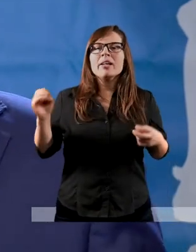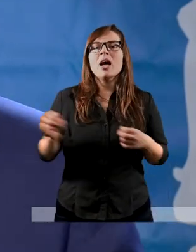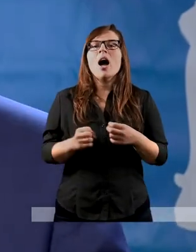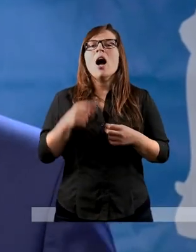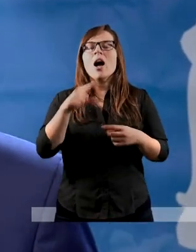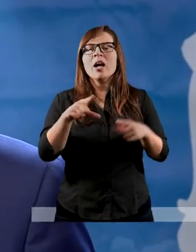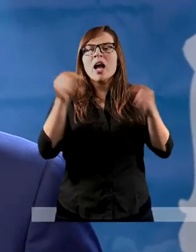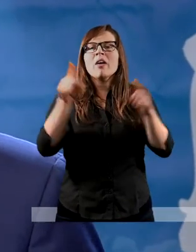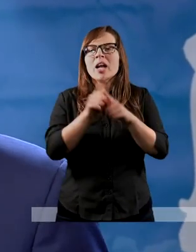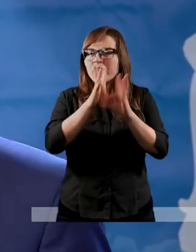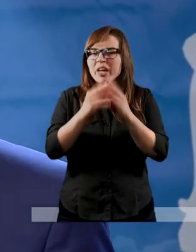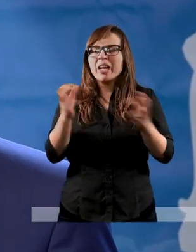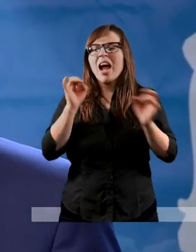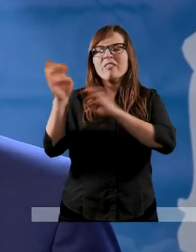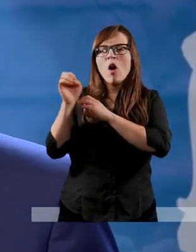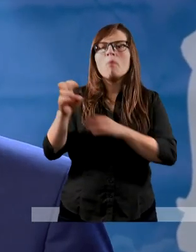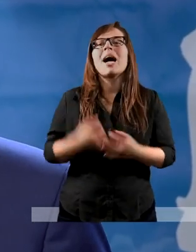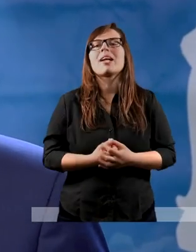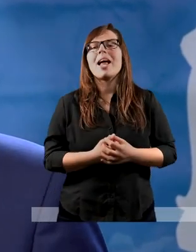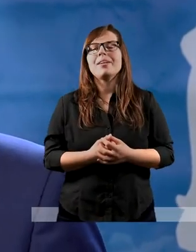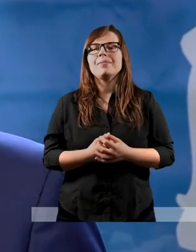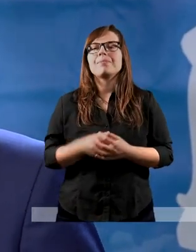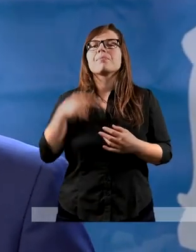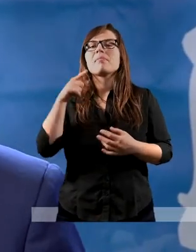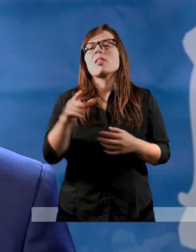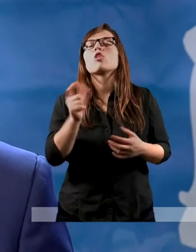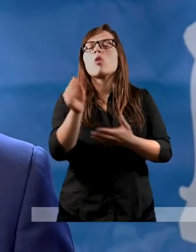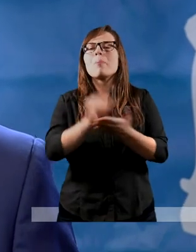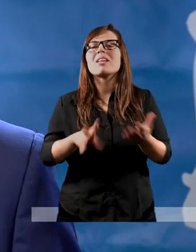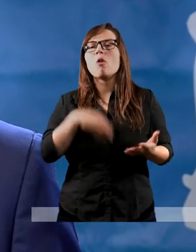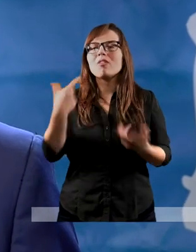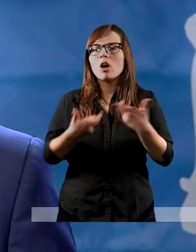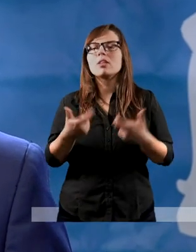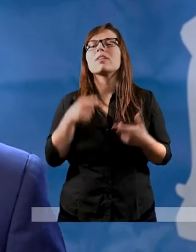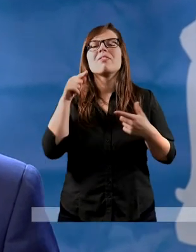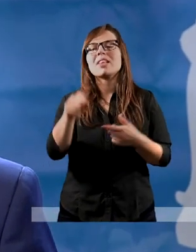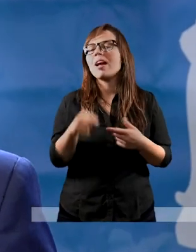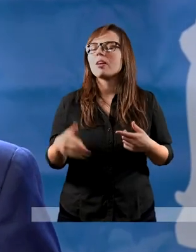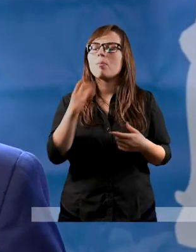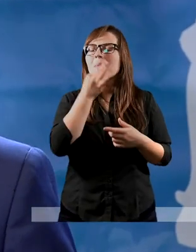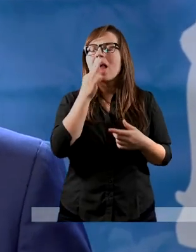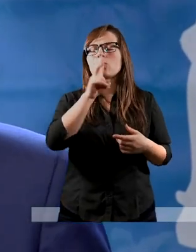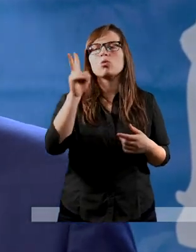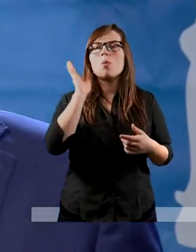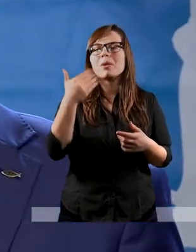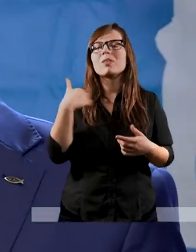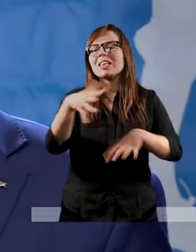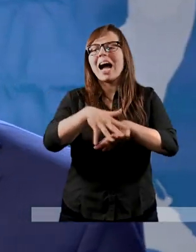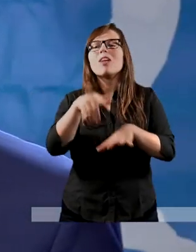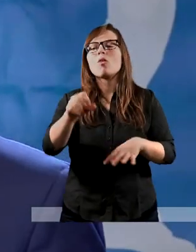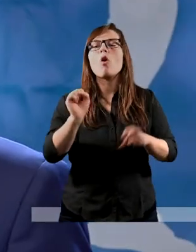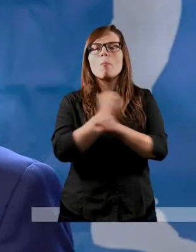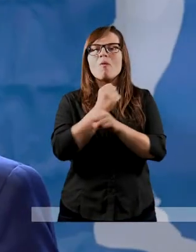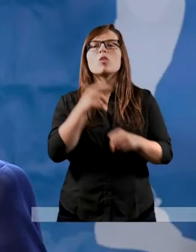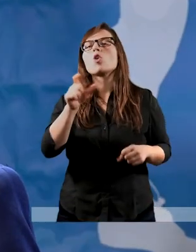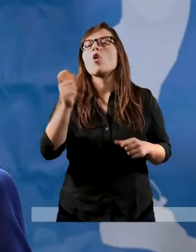kiedy zebrano te wszystkie informacje, okazało się, że to, co mówi Pismo Święte, Wcześniej mało kto być może traktował to poważnie,